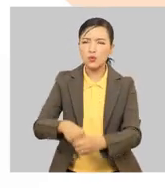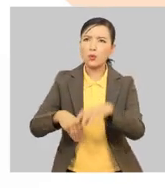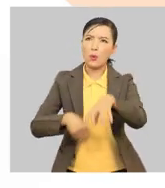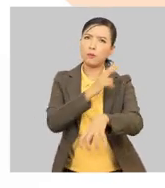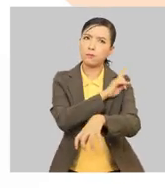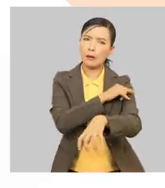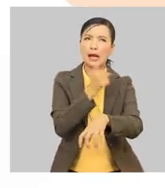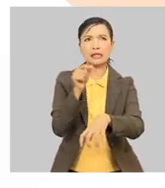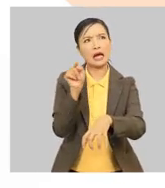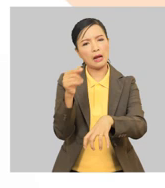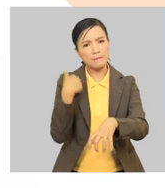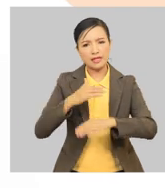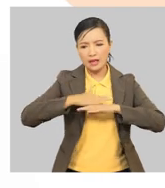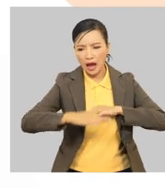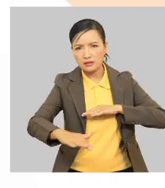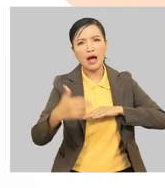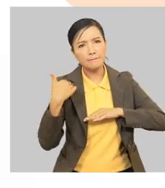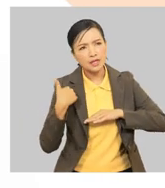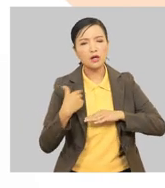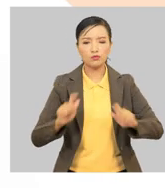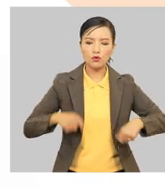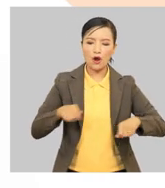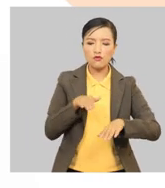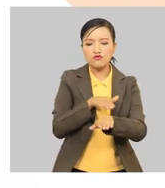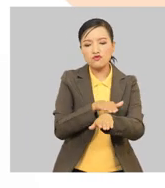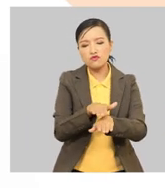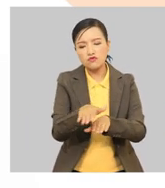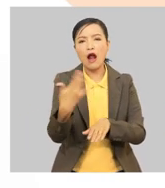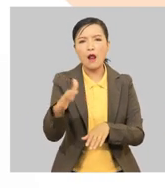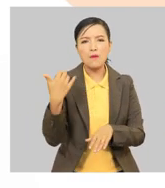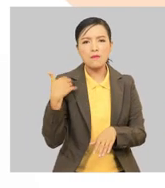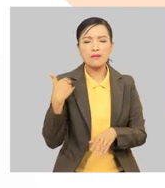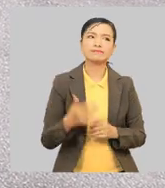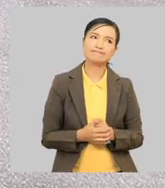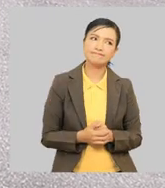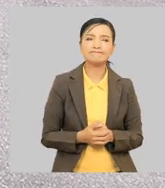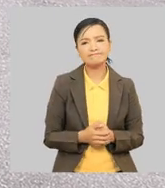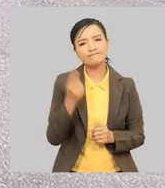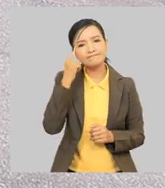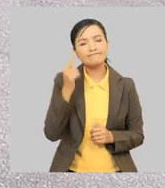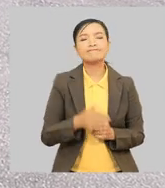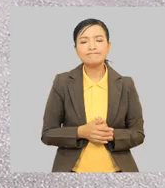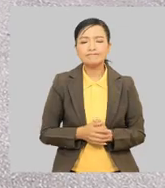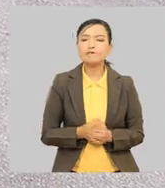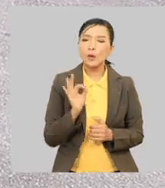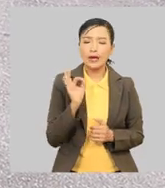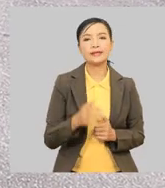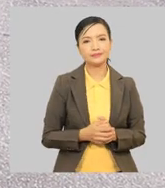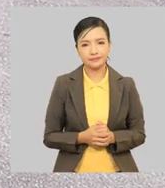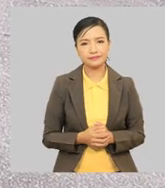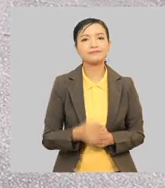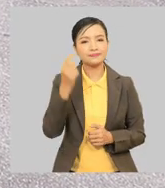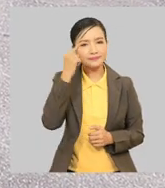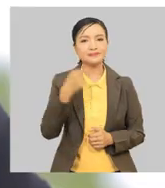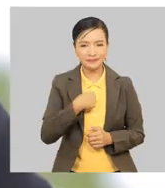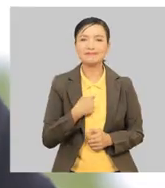านในโรงพยาบาลเพราะว่าโรงพยาบาลมันมีทางลาดสำหรับผู้ป่วยอยู่แล้วใช่ไหมคะก็ชมพู่ก็ตัดความกังวลตรงนั้นออก